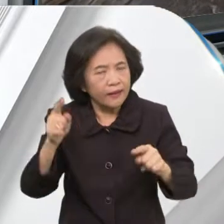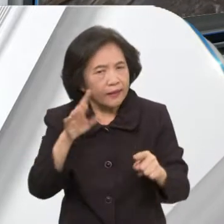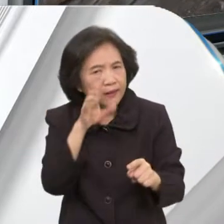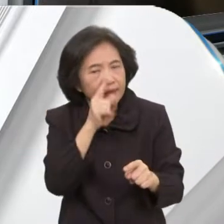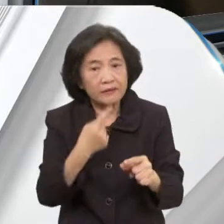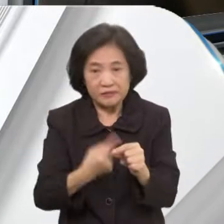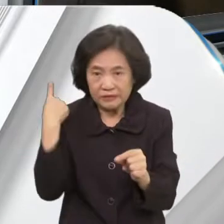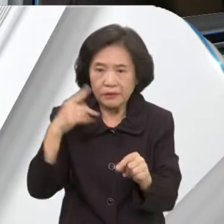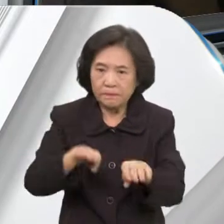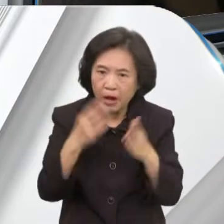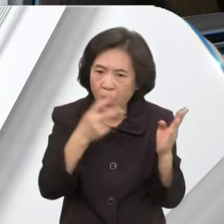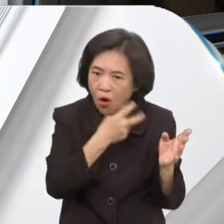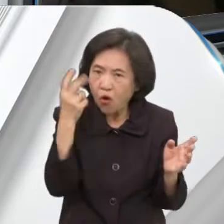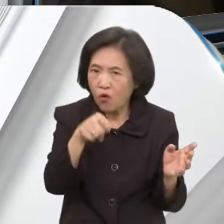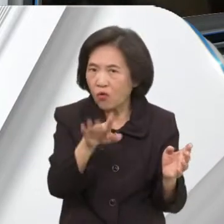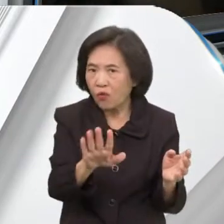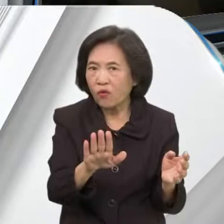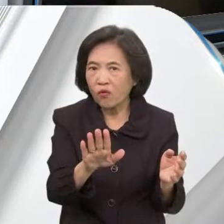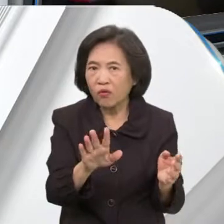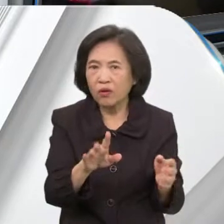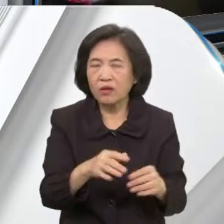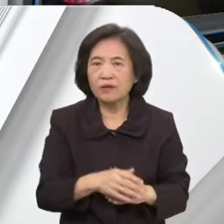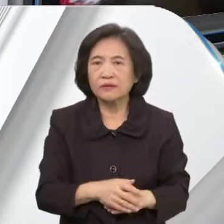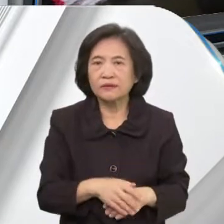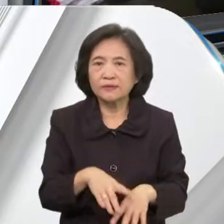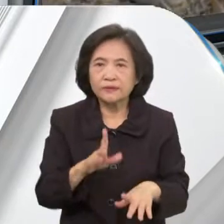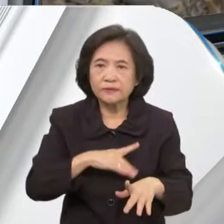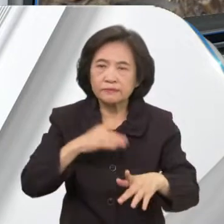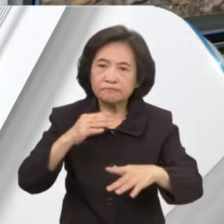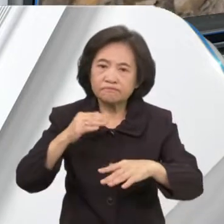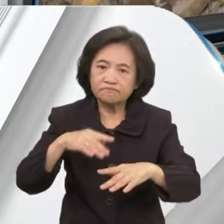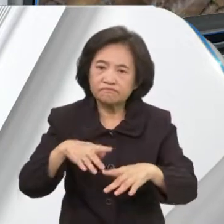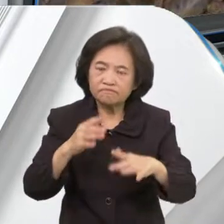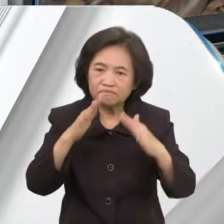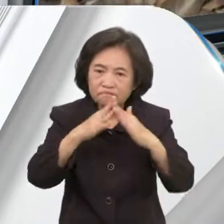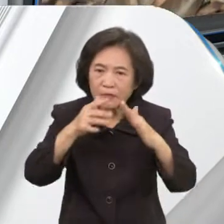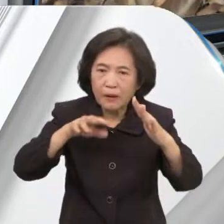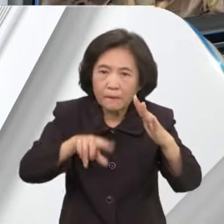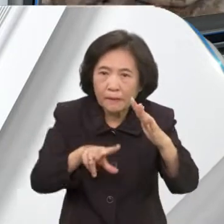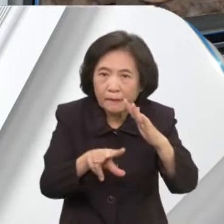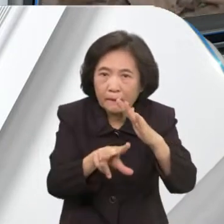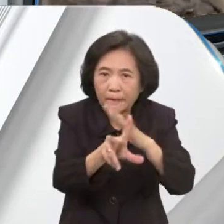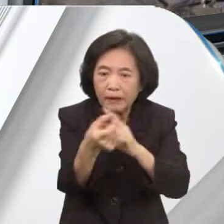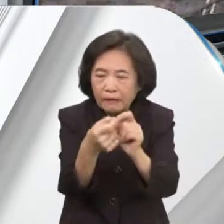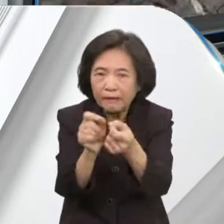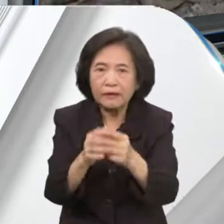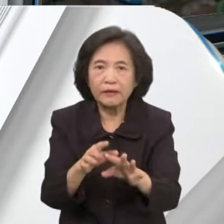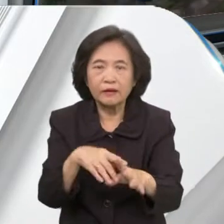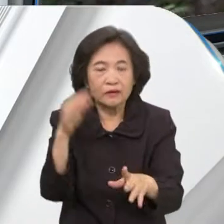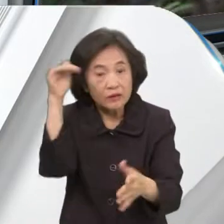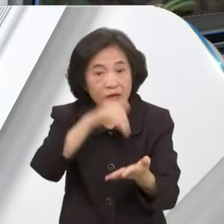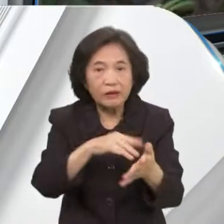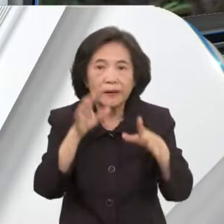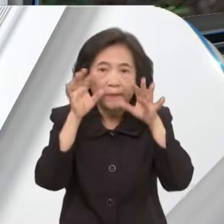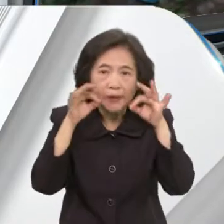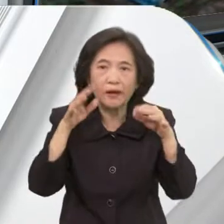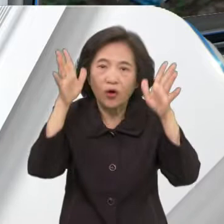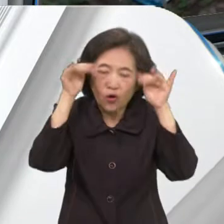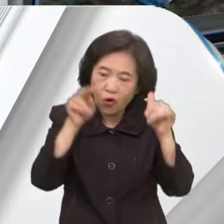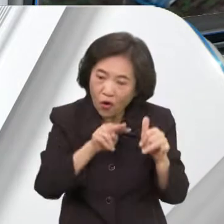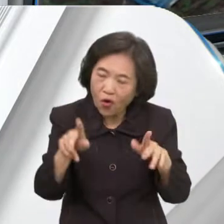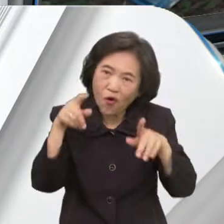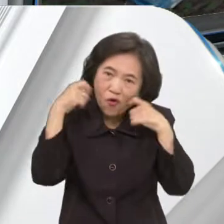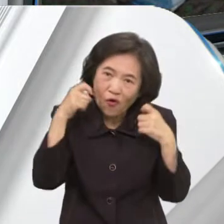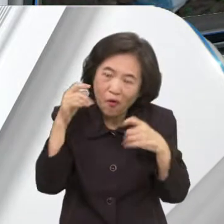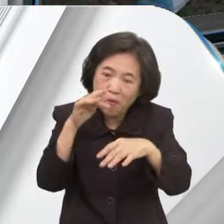示，去年开始时发现过甘蔗杉树，叫做民众的武汉附近。结果就鸟儿叫儿